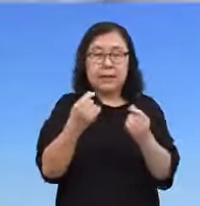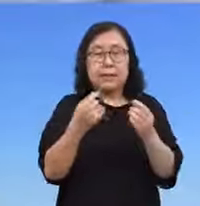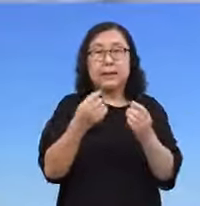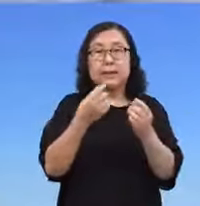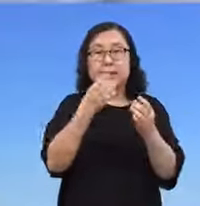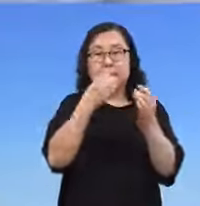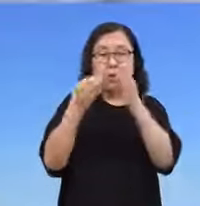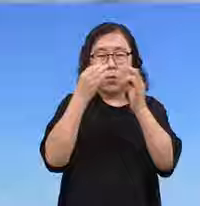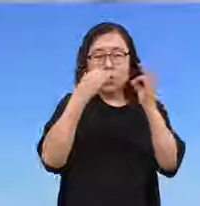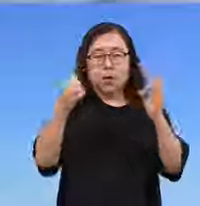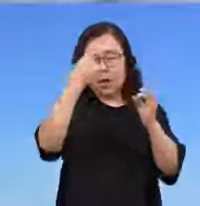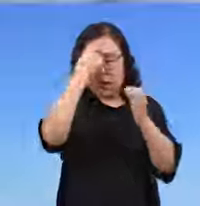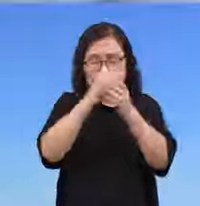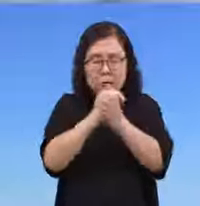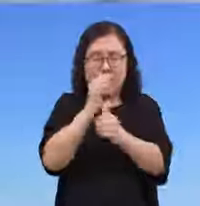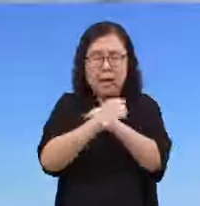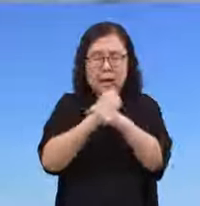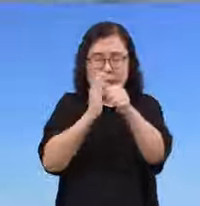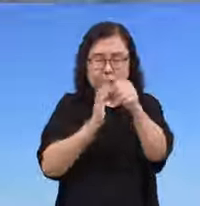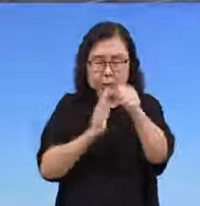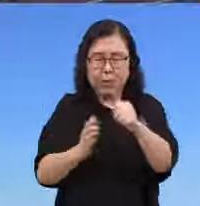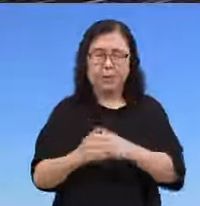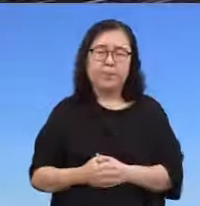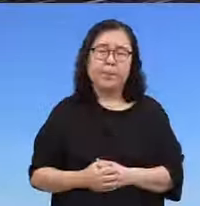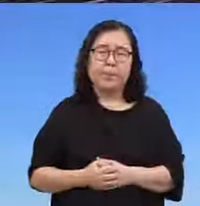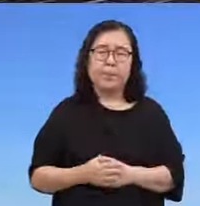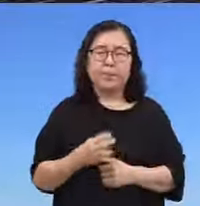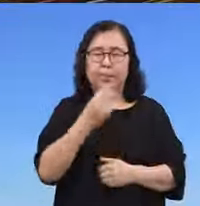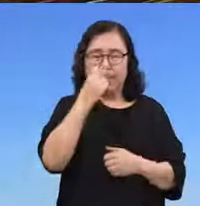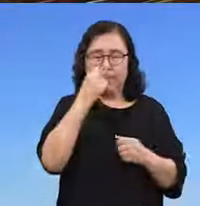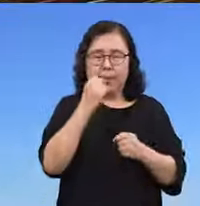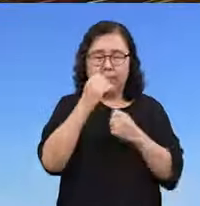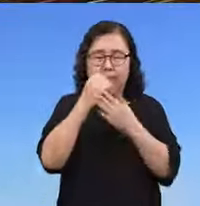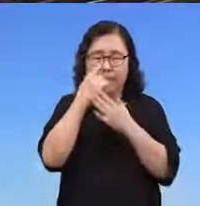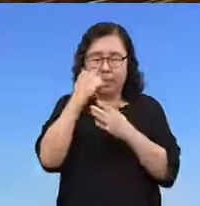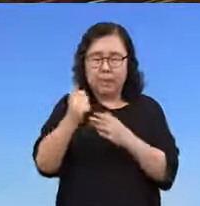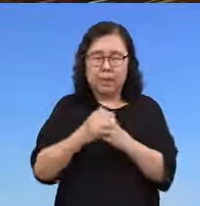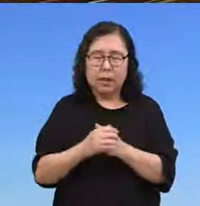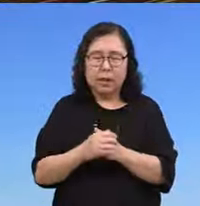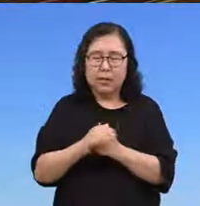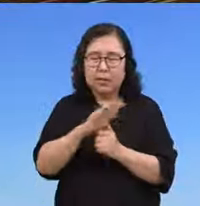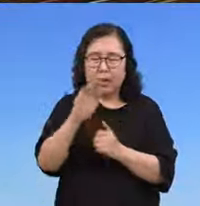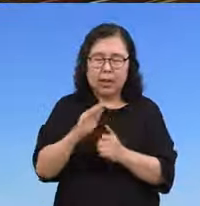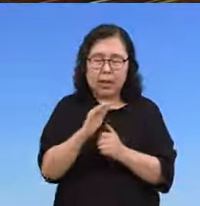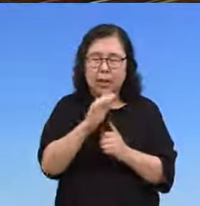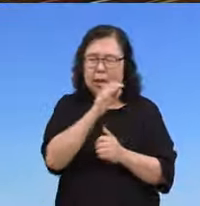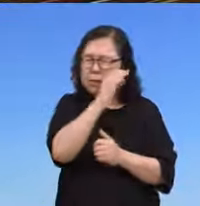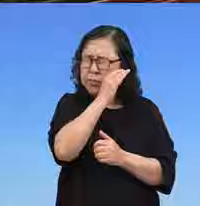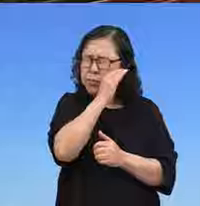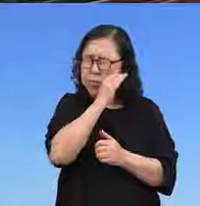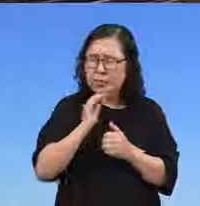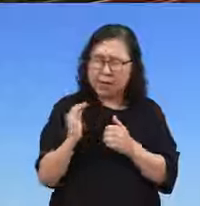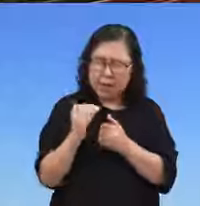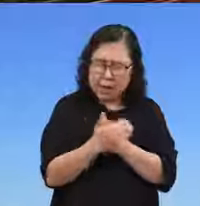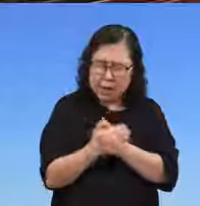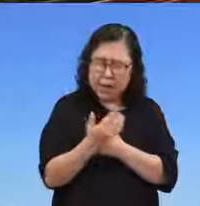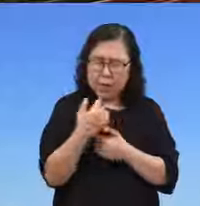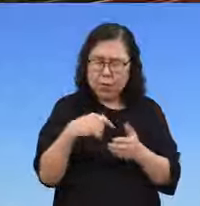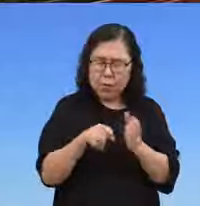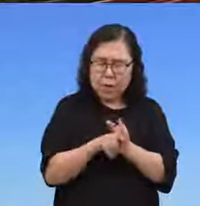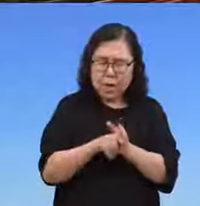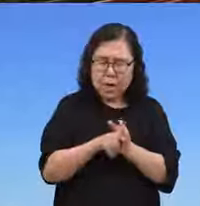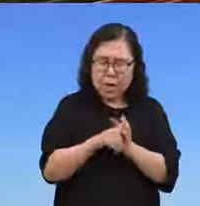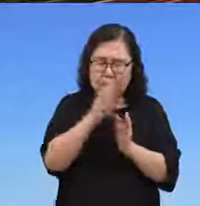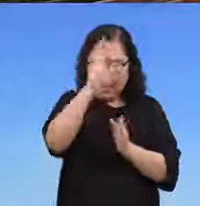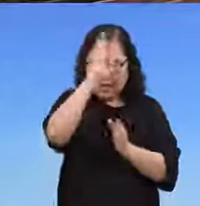같이 기도하시겠습니다. 살아계신 하나님 아버지, 하나님 아버지, 그동안 우리의 치부를 가리기에 급급한